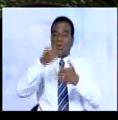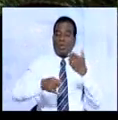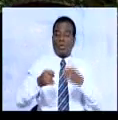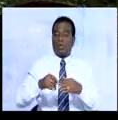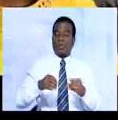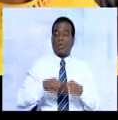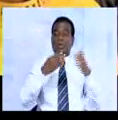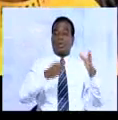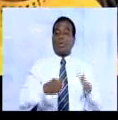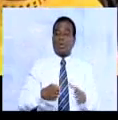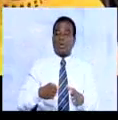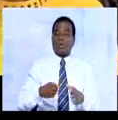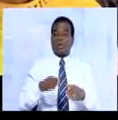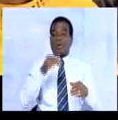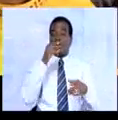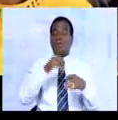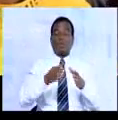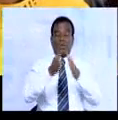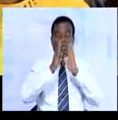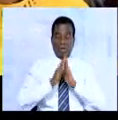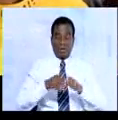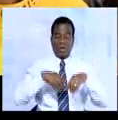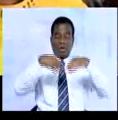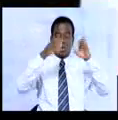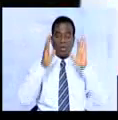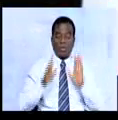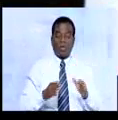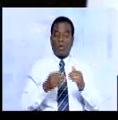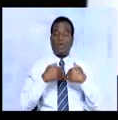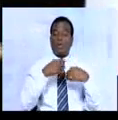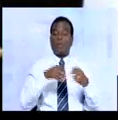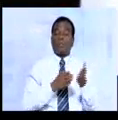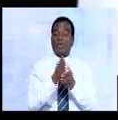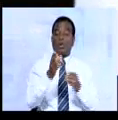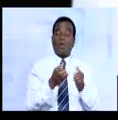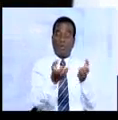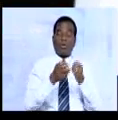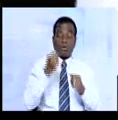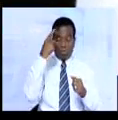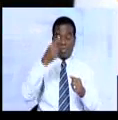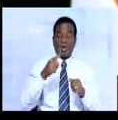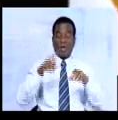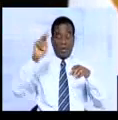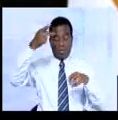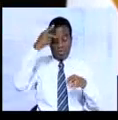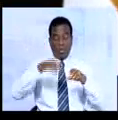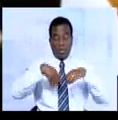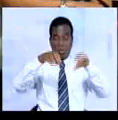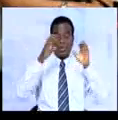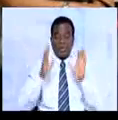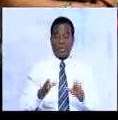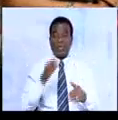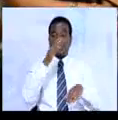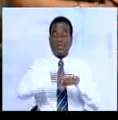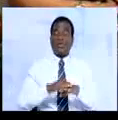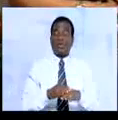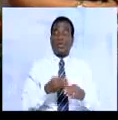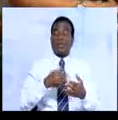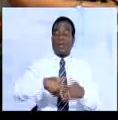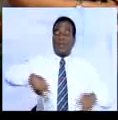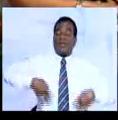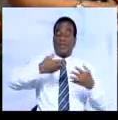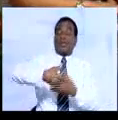s'est prêté aux questions des commerçants qui ont bien voulu comprendre la politique commerciale du gouvernement sur la vie chère, le guichet unique